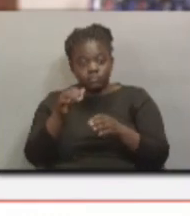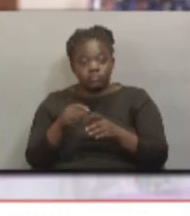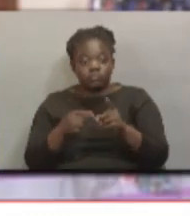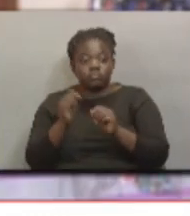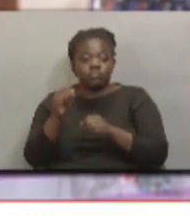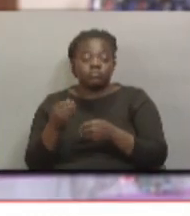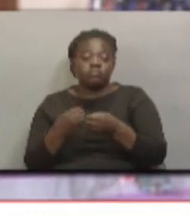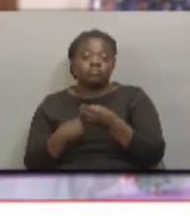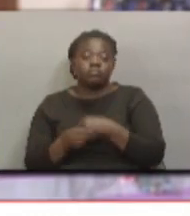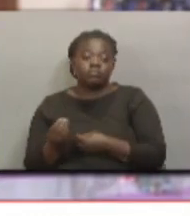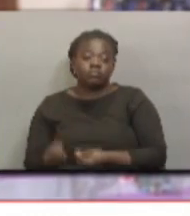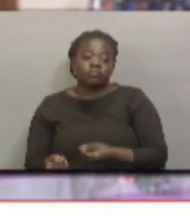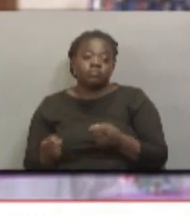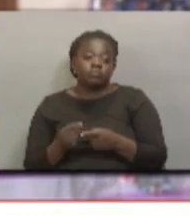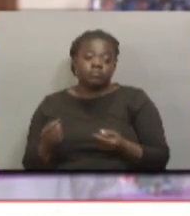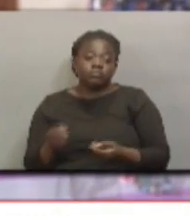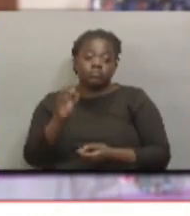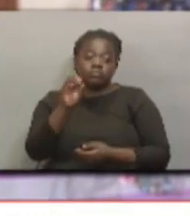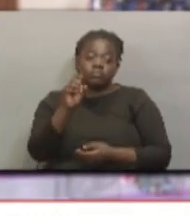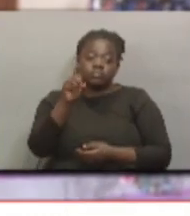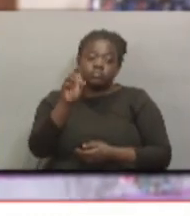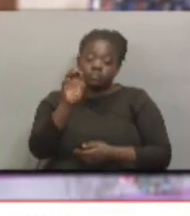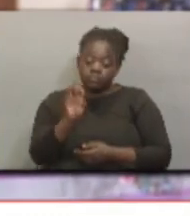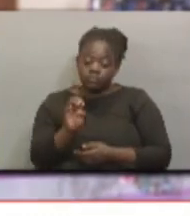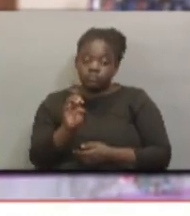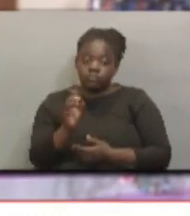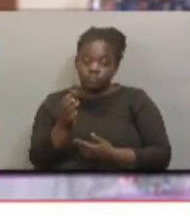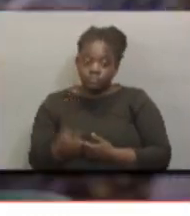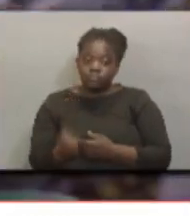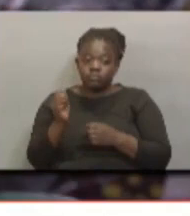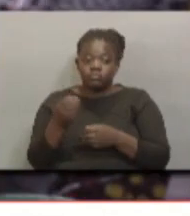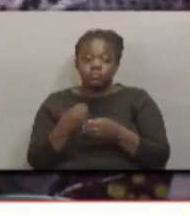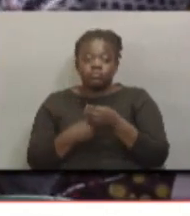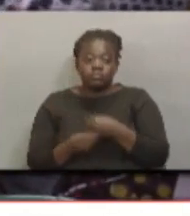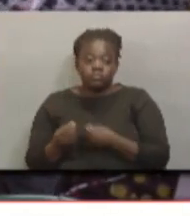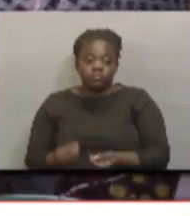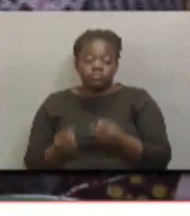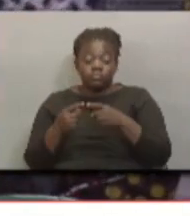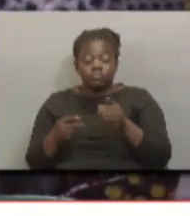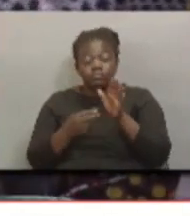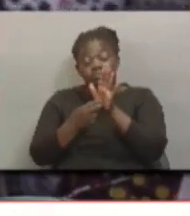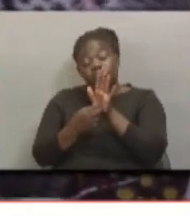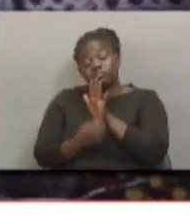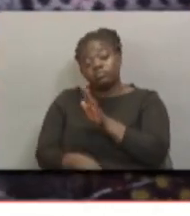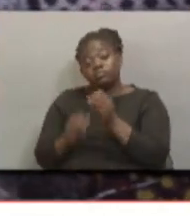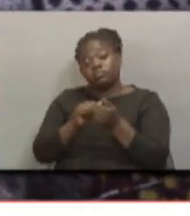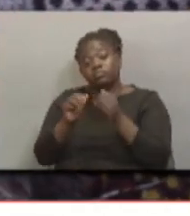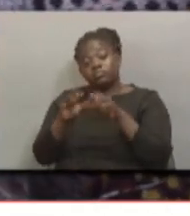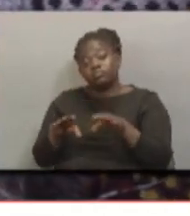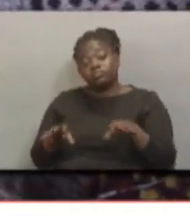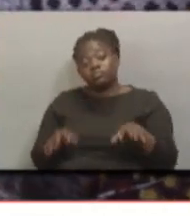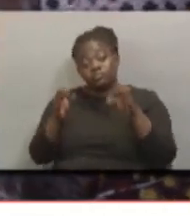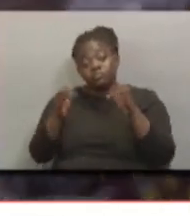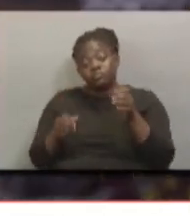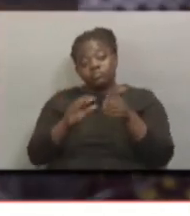buy. Even the OD you are seeing, you have to buy OD. Wabula atimu alaze okusomozebwa kwa katale k'ebintu bye